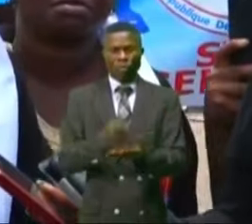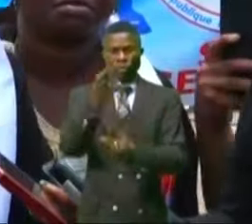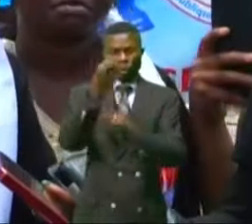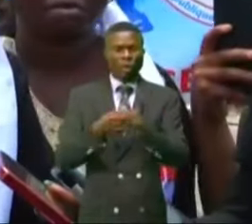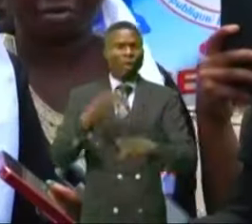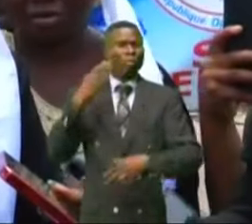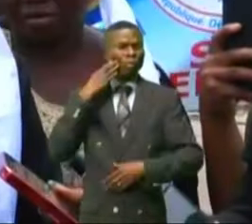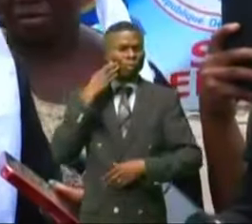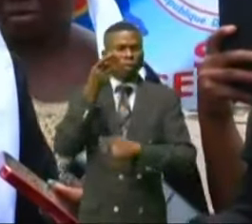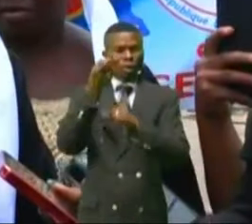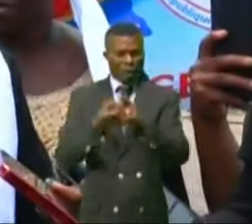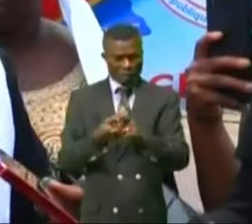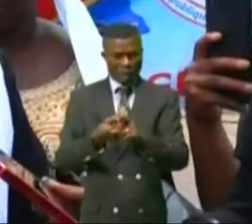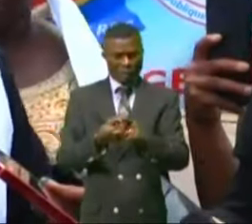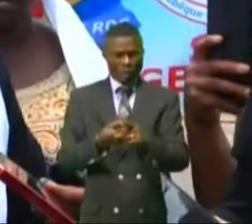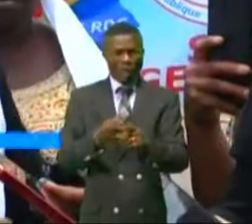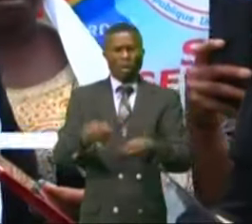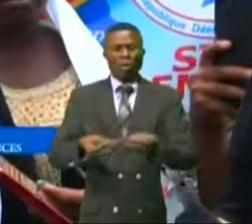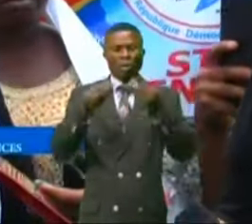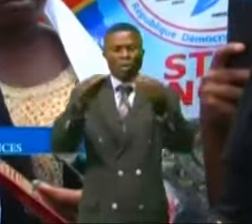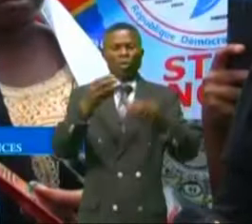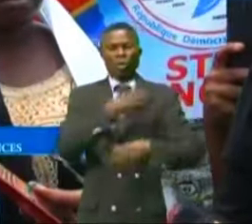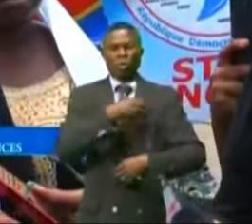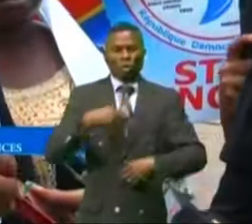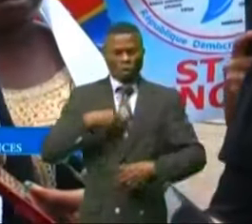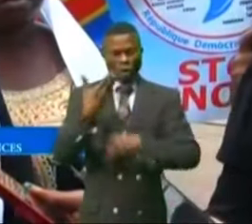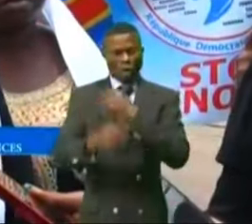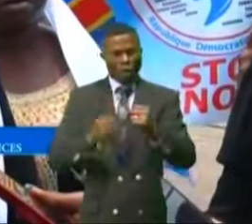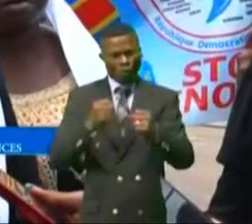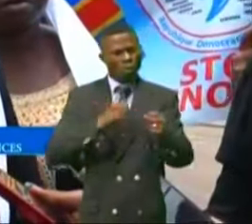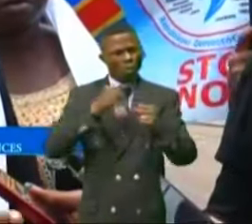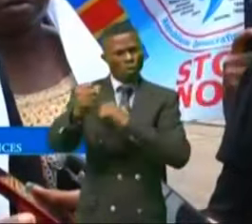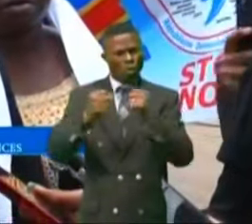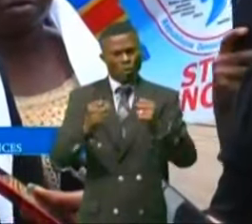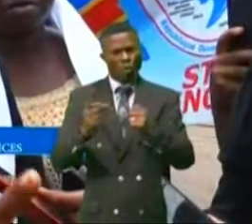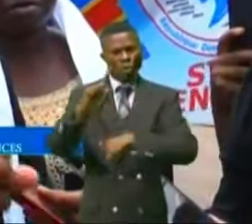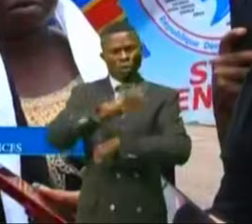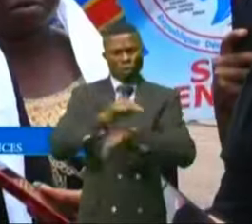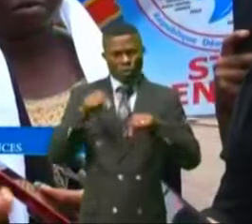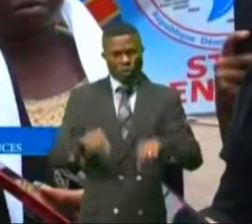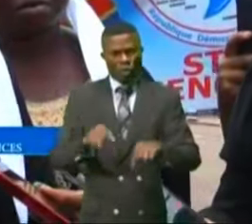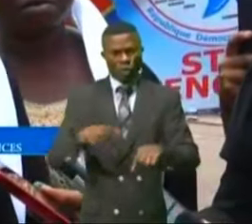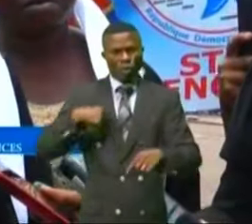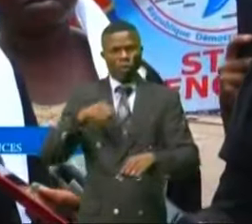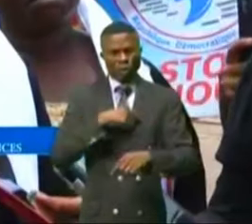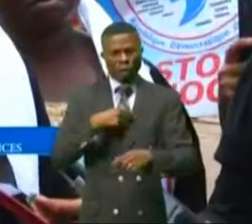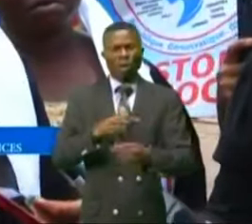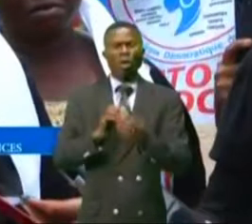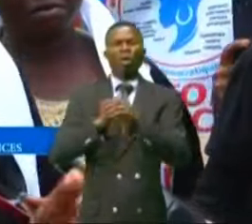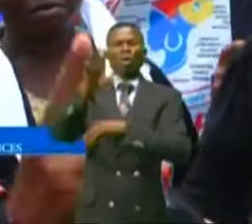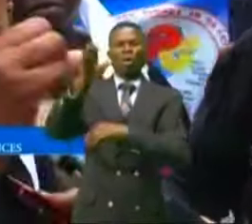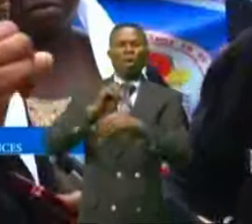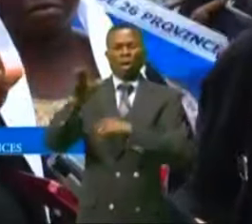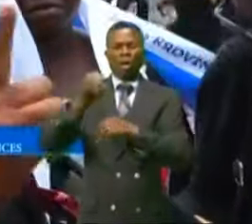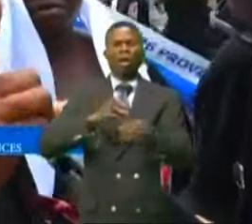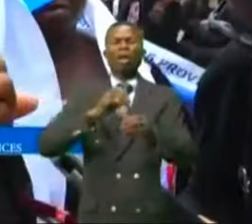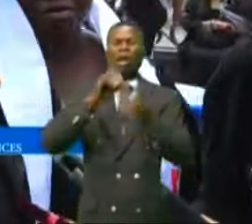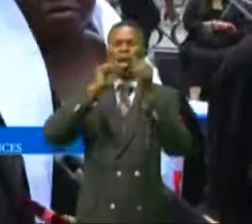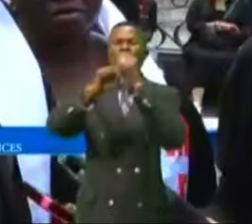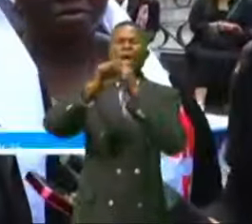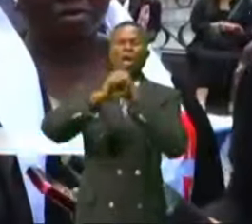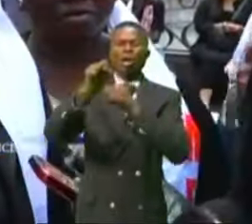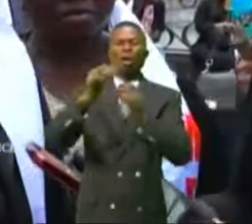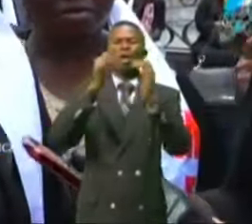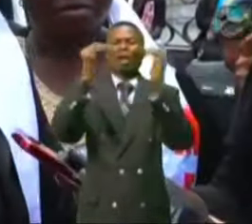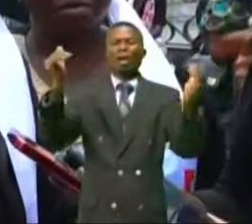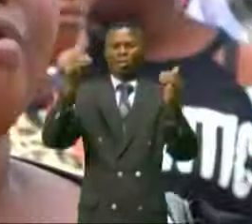mars, c'est moi comme ça sera dédié. Nous allons nous battre à partir de ces jours. Nous allons lancer les campagnes Un pain